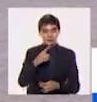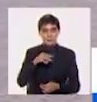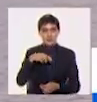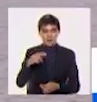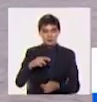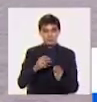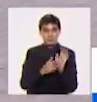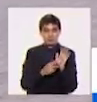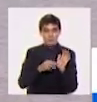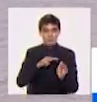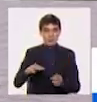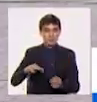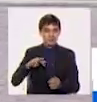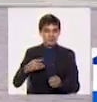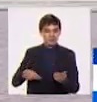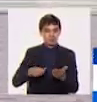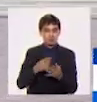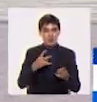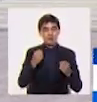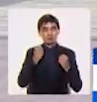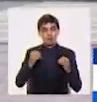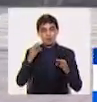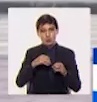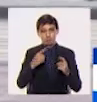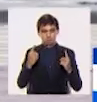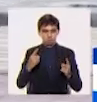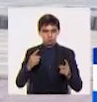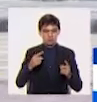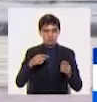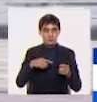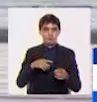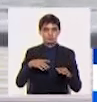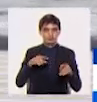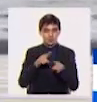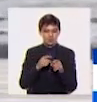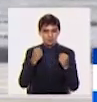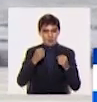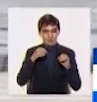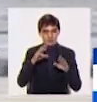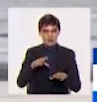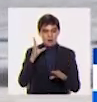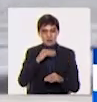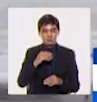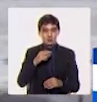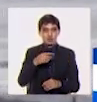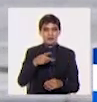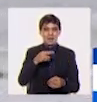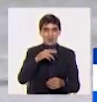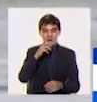теңге төлеуі тиіс. Ал спорт жанашырлары осындай зәулім ғимараттар қала үшін аса көп пайда әкелмеуі мүмкін